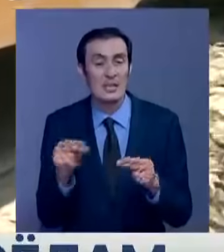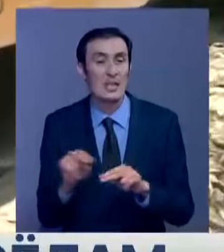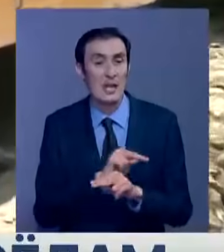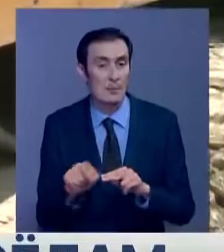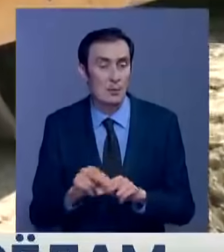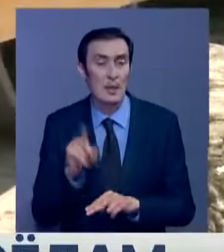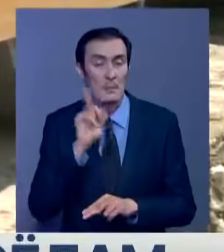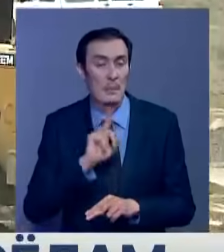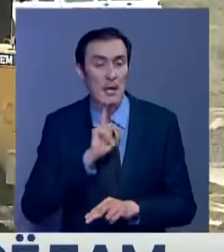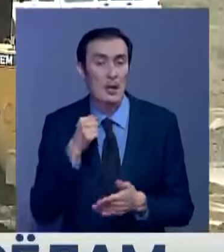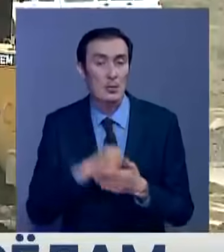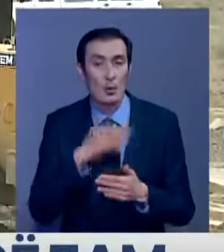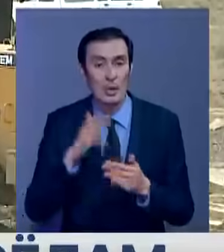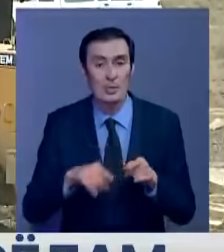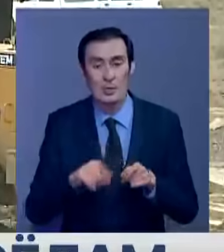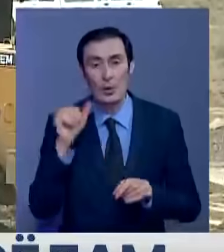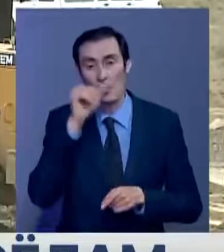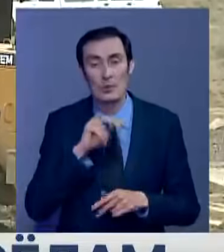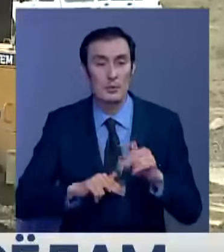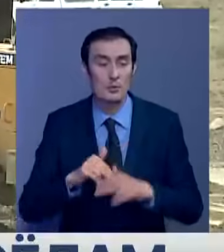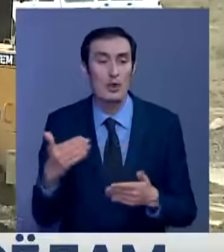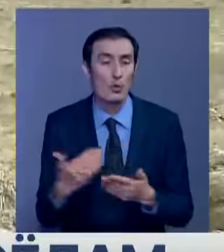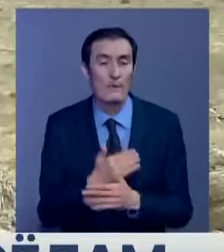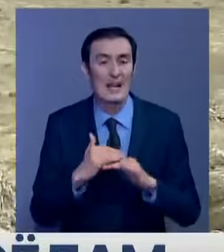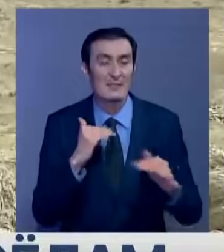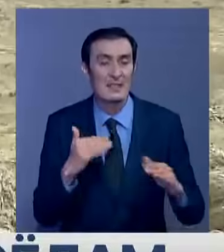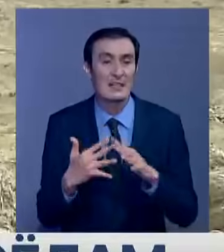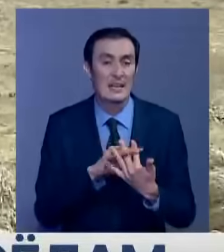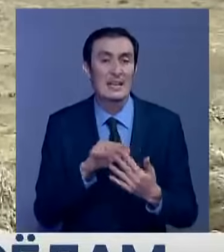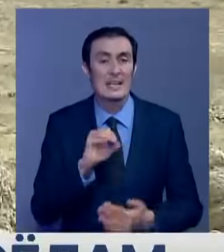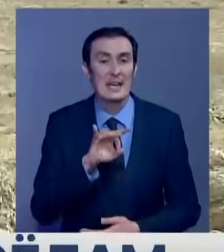ремонт. Пока же до конца года планируют проложить новый асфальт к